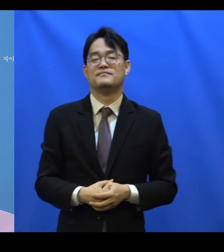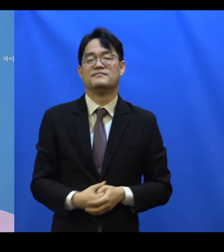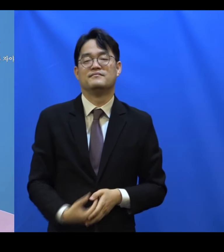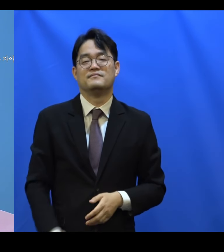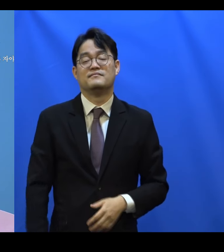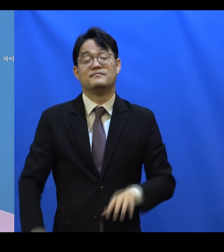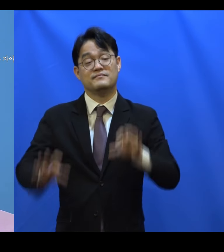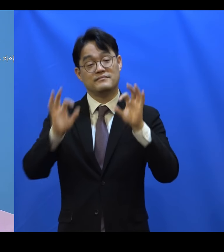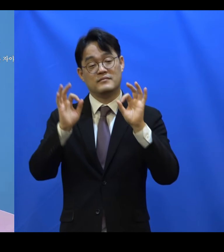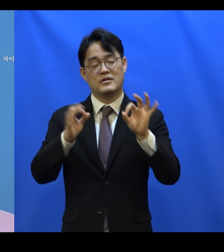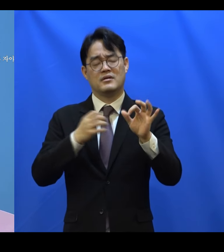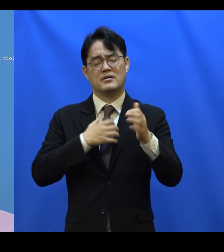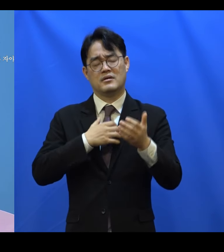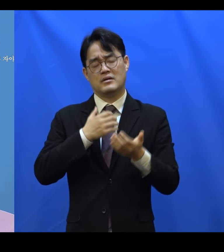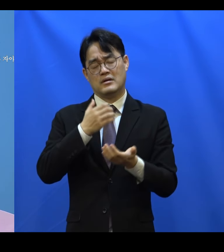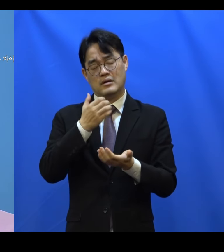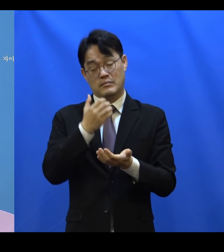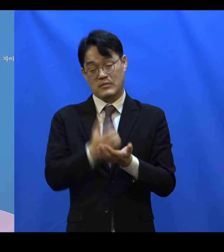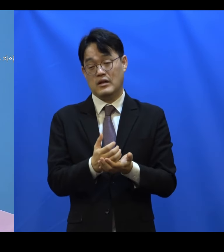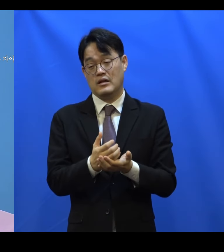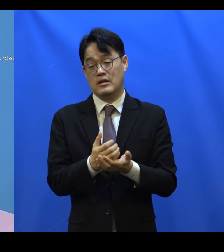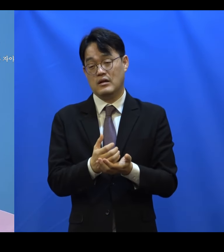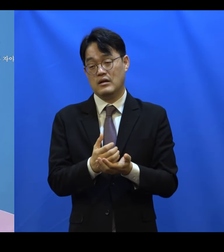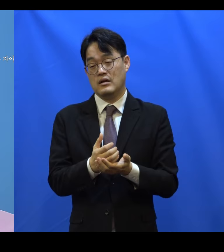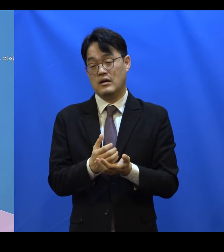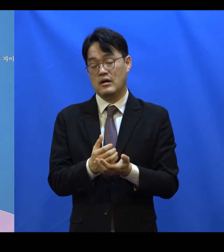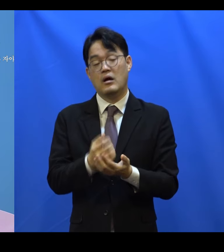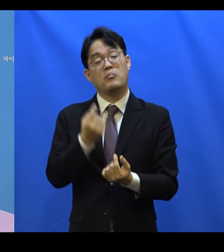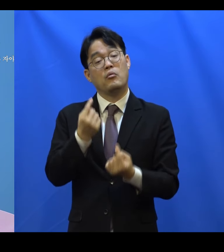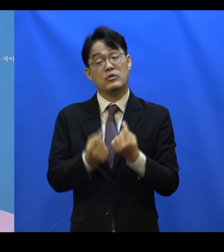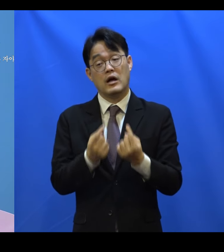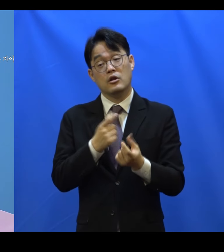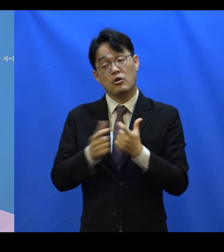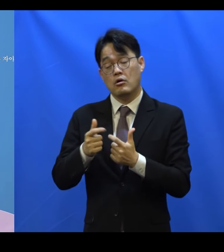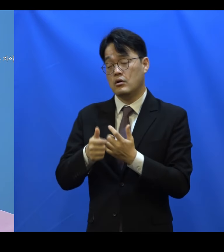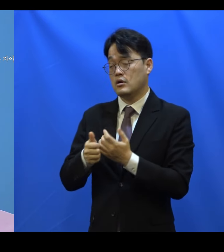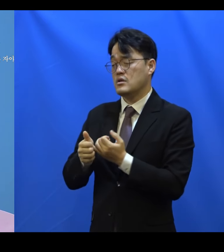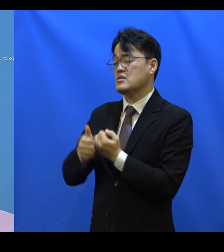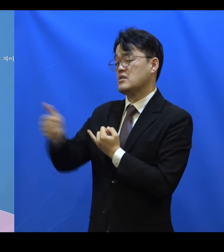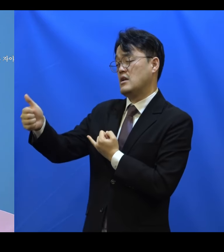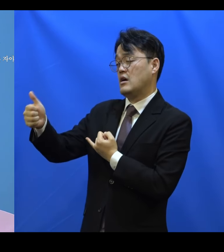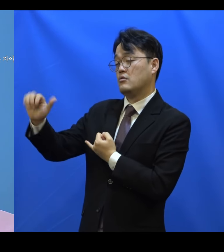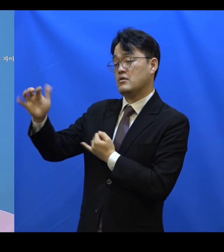그걸 보면서 감탄하는데 그것과 비교가 안 되는, 그런 것과 비교가 안 되는.